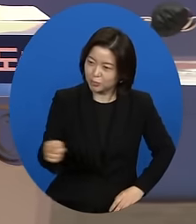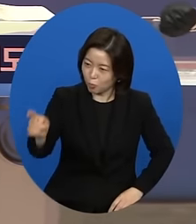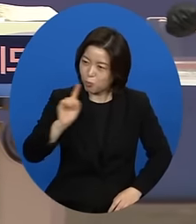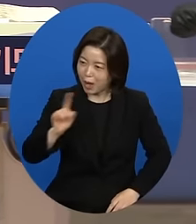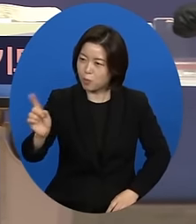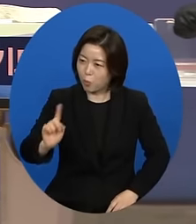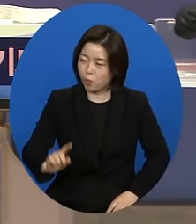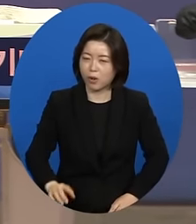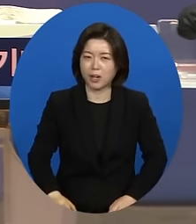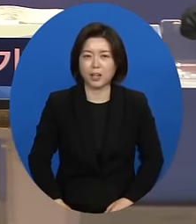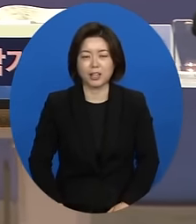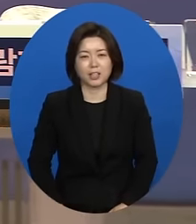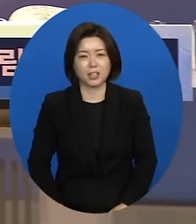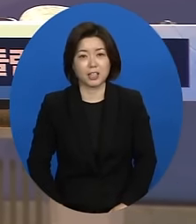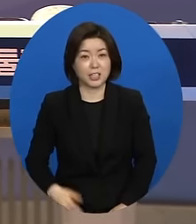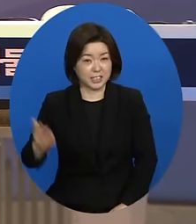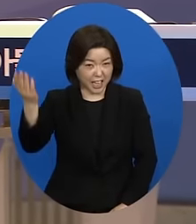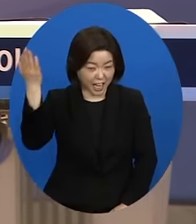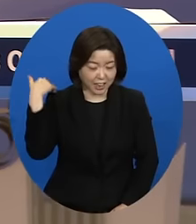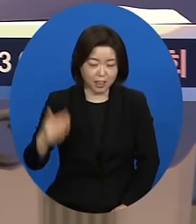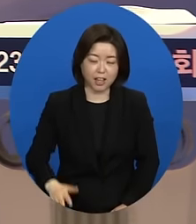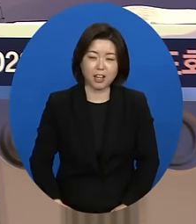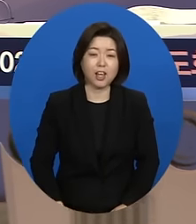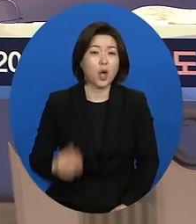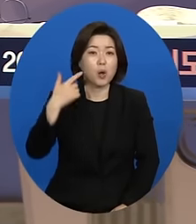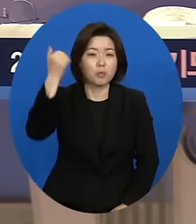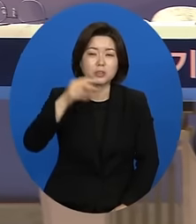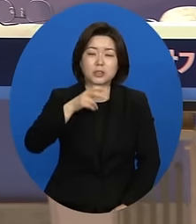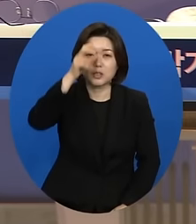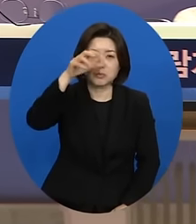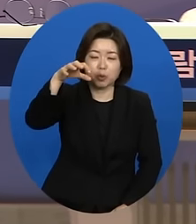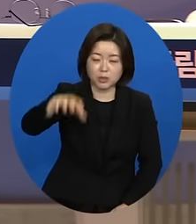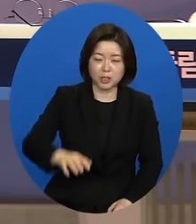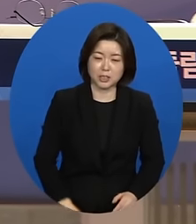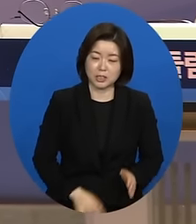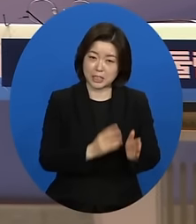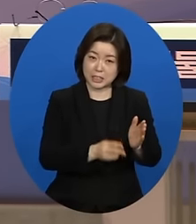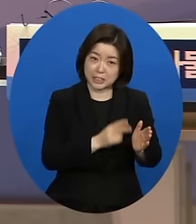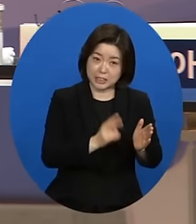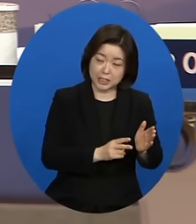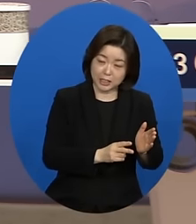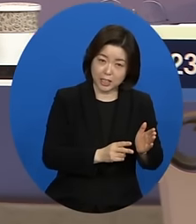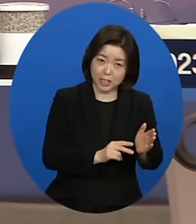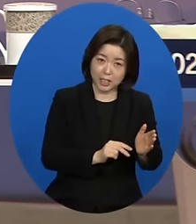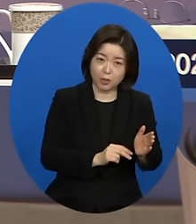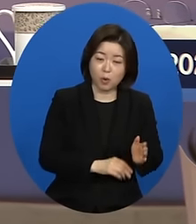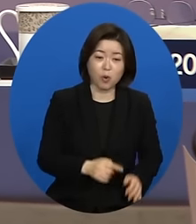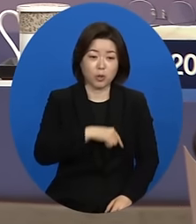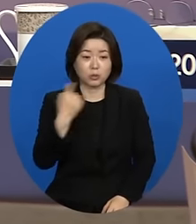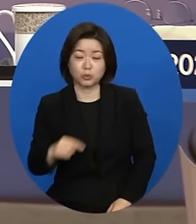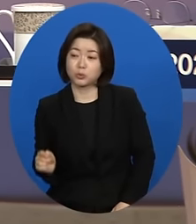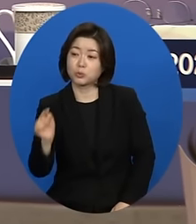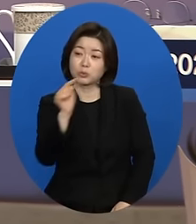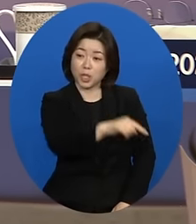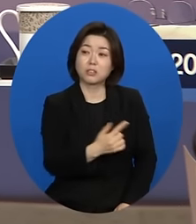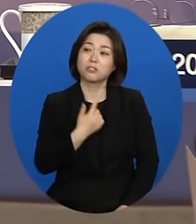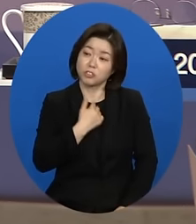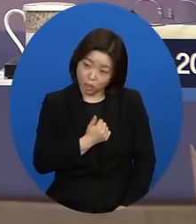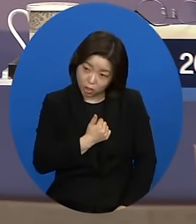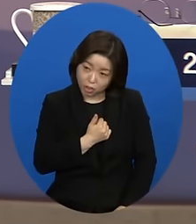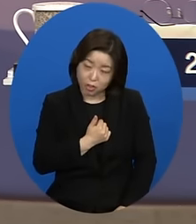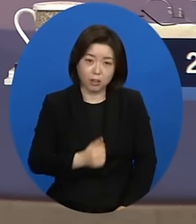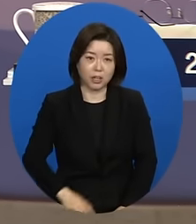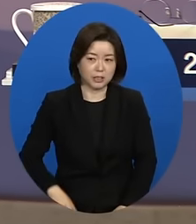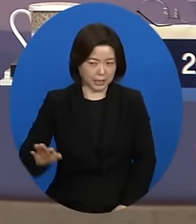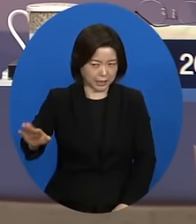1989년 5월 29일 날 목사님 평양에서 기차 타고 중국으로 가셨죠.